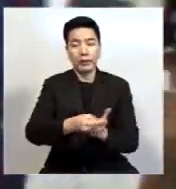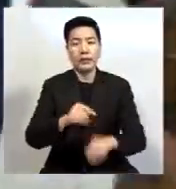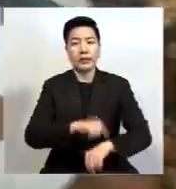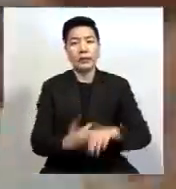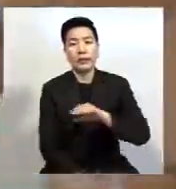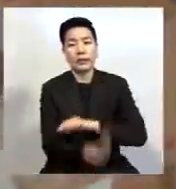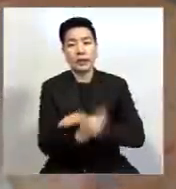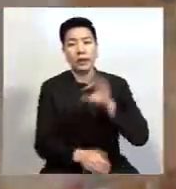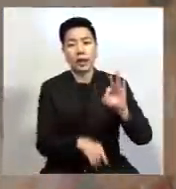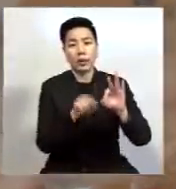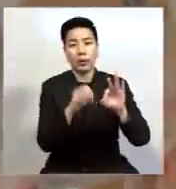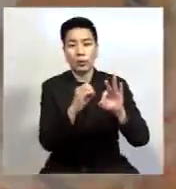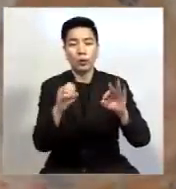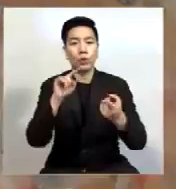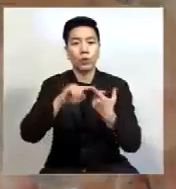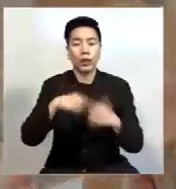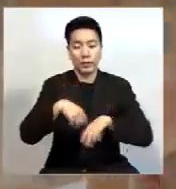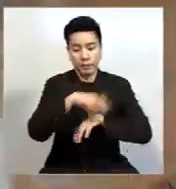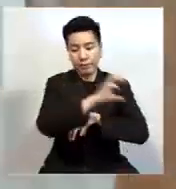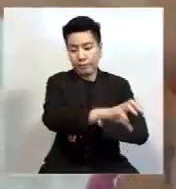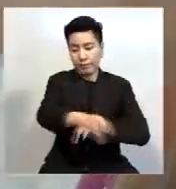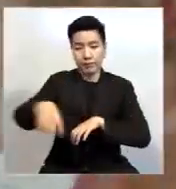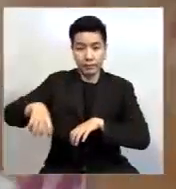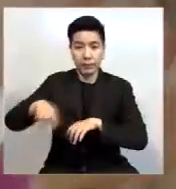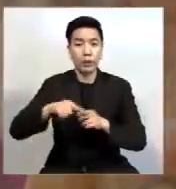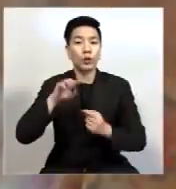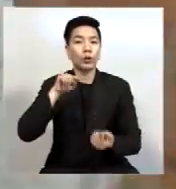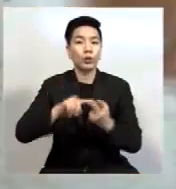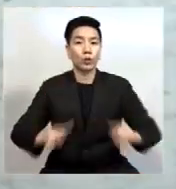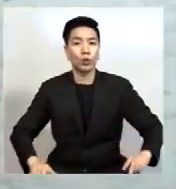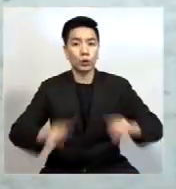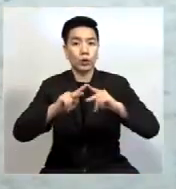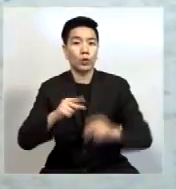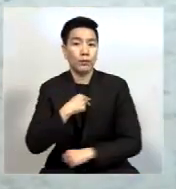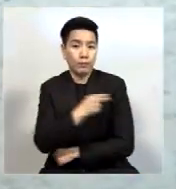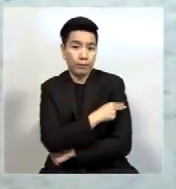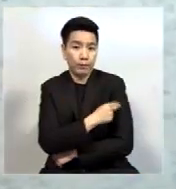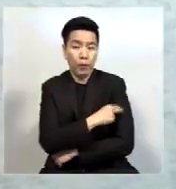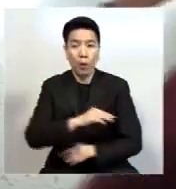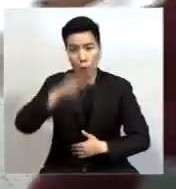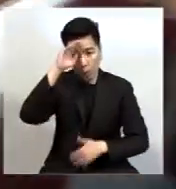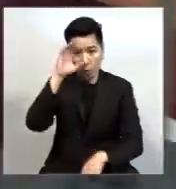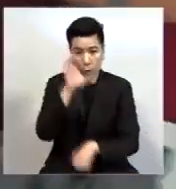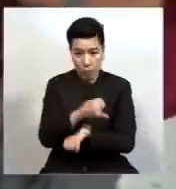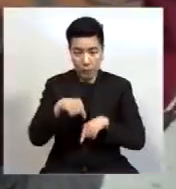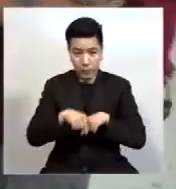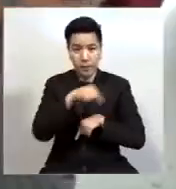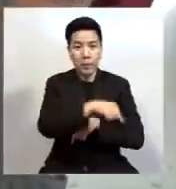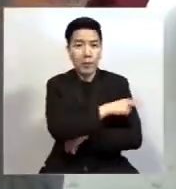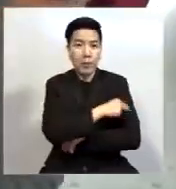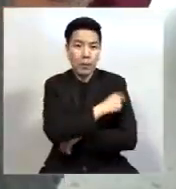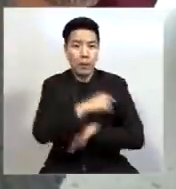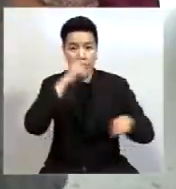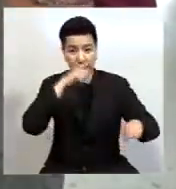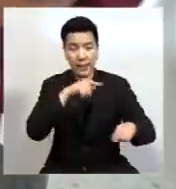า 9:00 นในพื้นที่9กรมของกระทรวงสาธารณสุขไม่ว่าจะเป็นกรมควบคุมโรคกรมการแพทย์แผนไทย